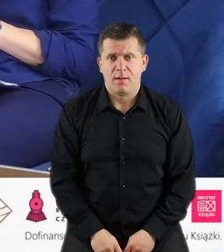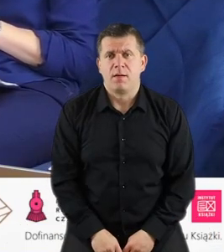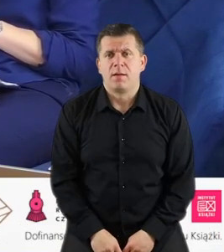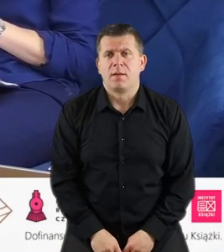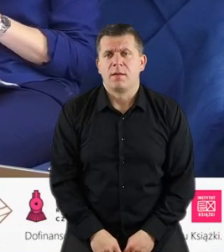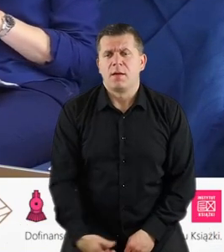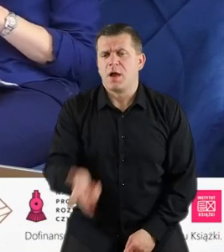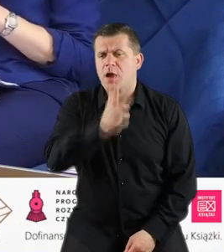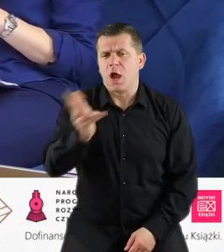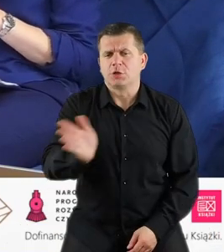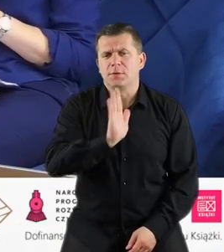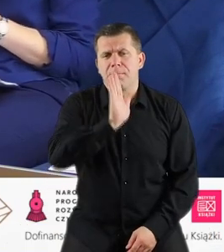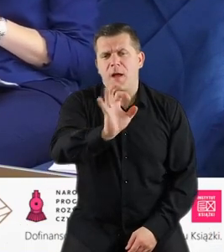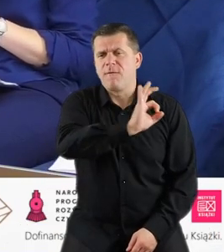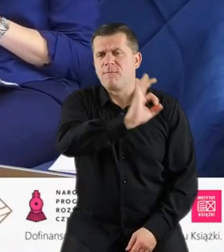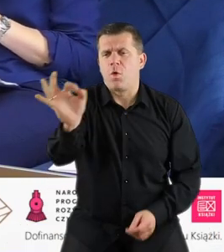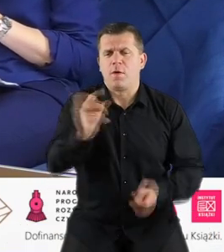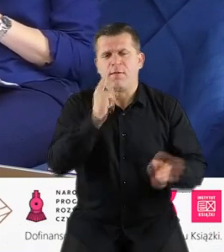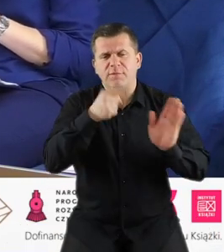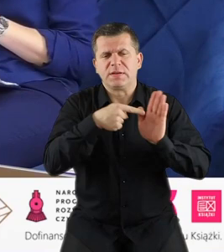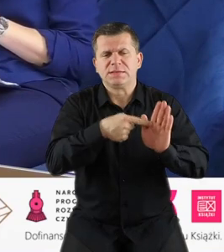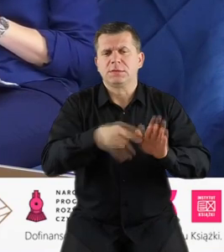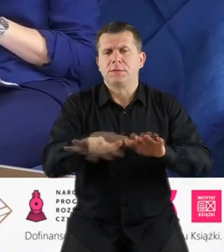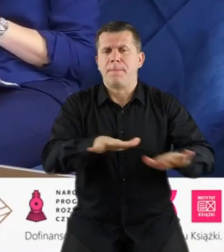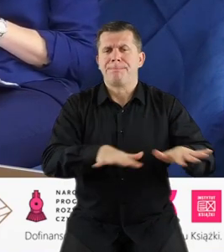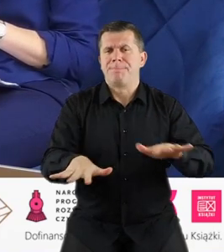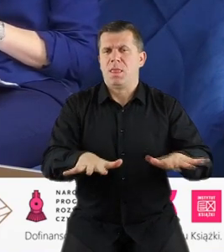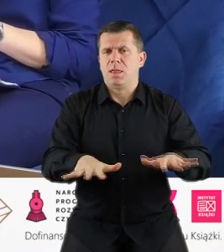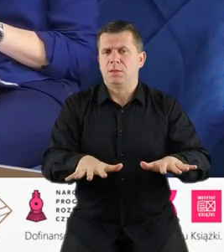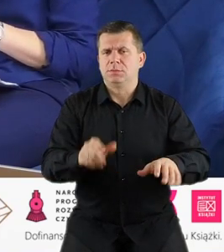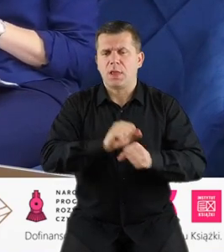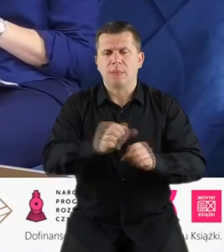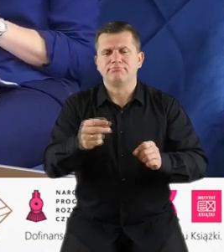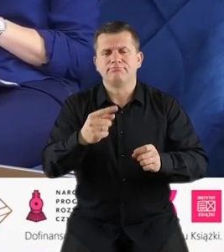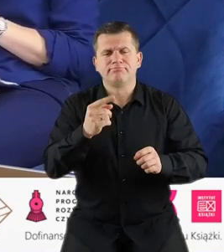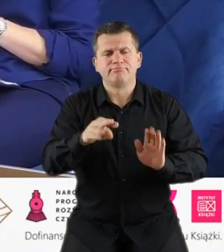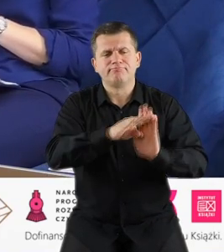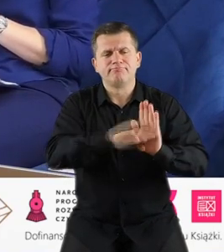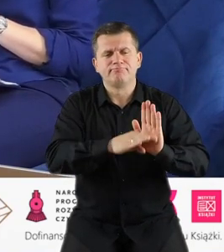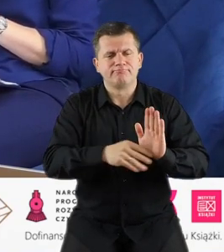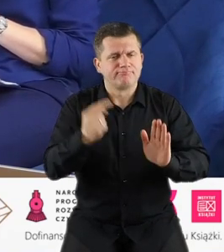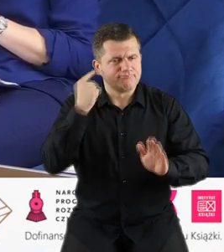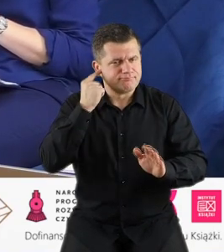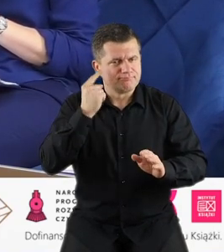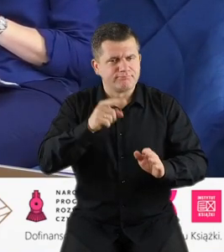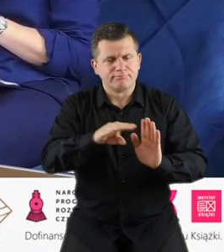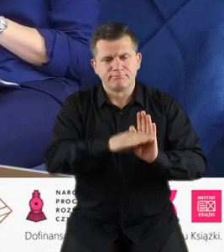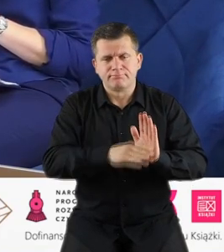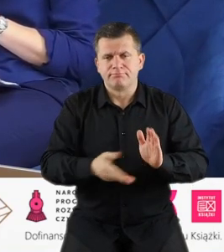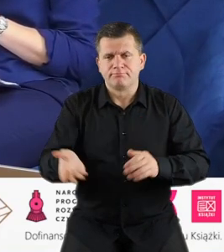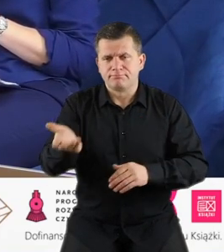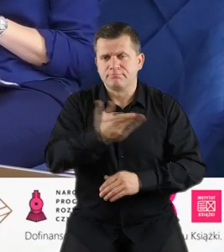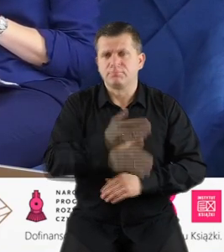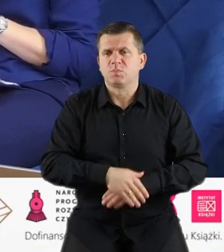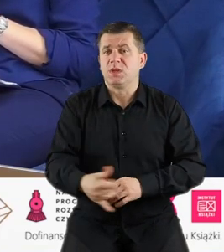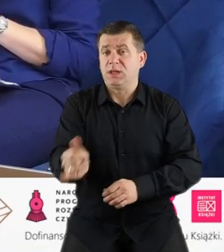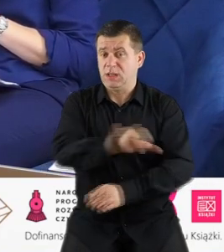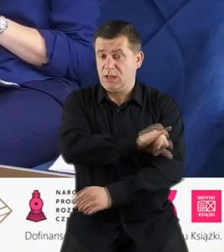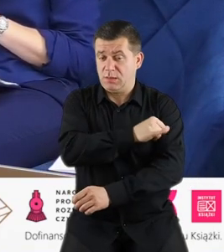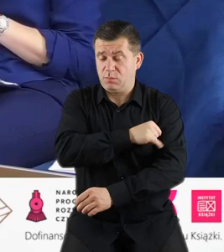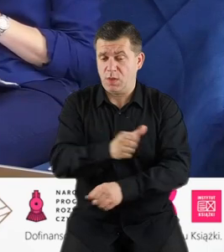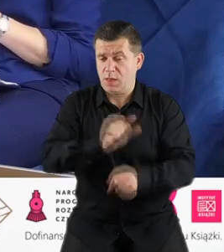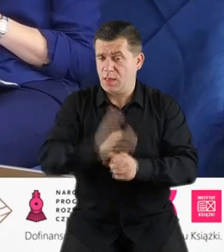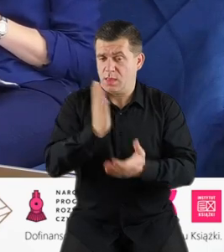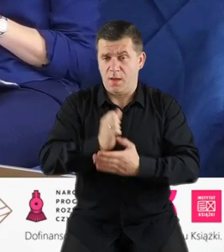w której każdy ma swoje wyznaczone miejsce, w której panuje pewna hierarchia. I właściwie imiona